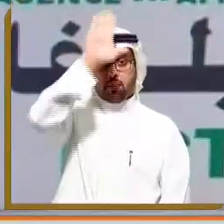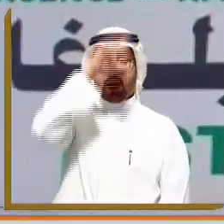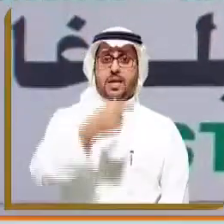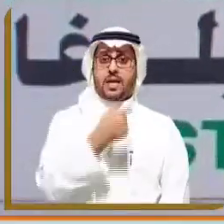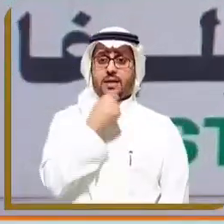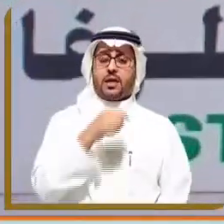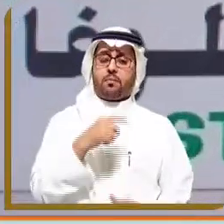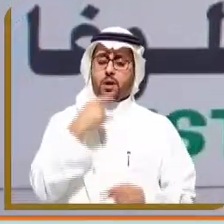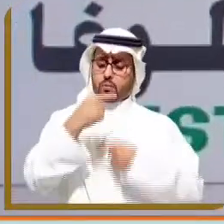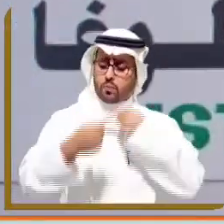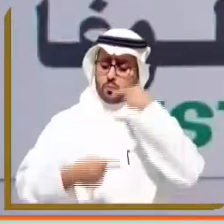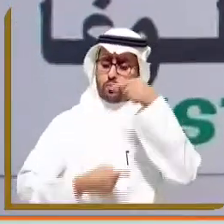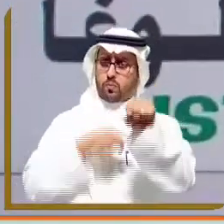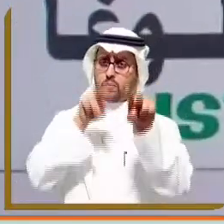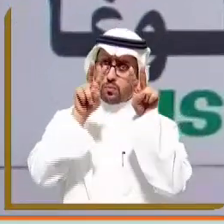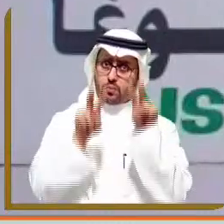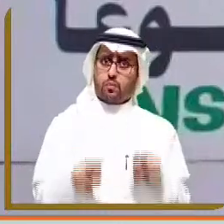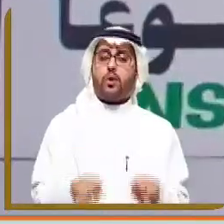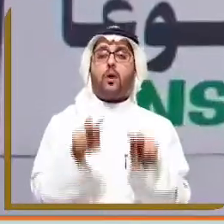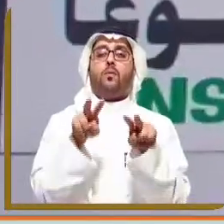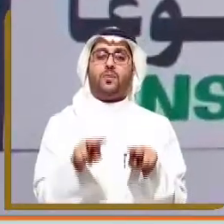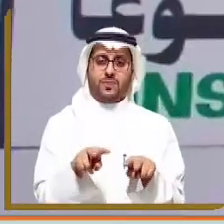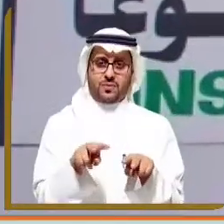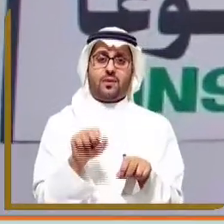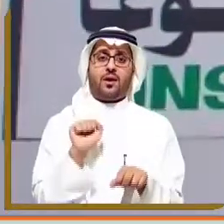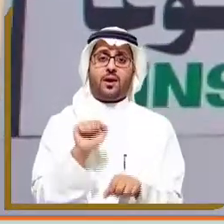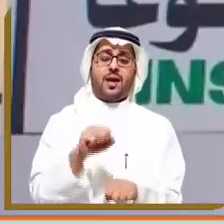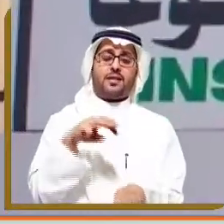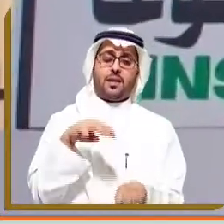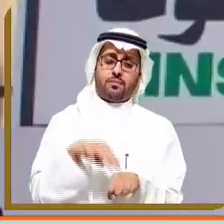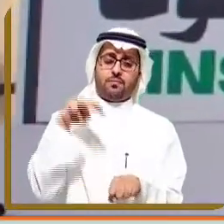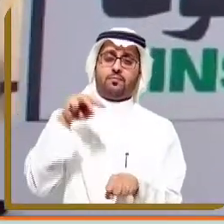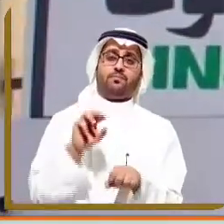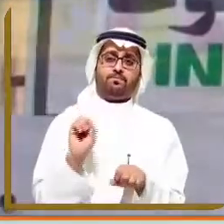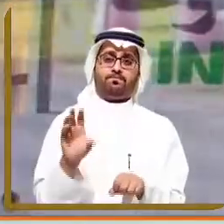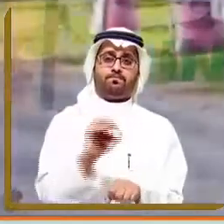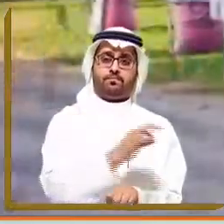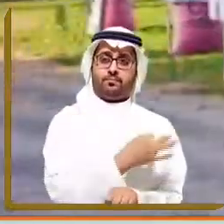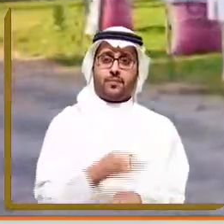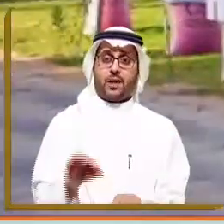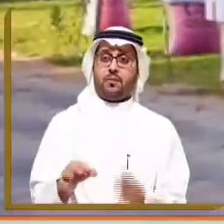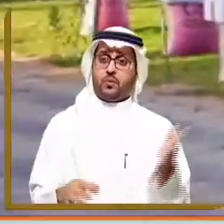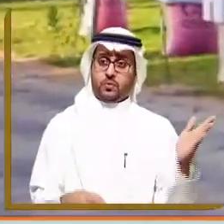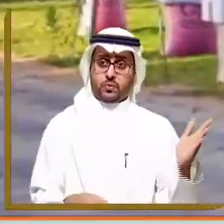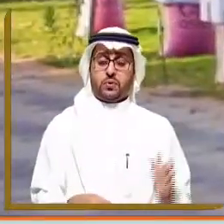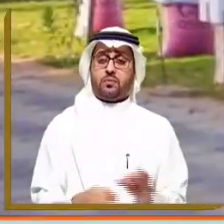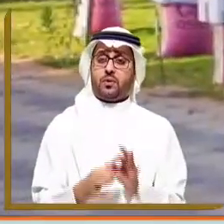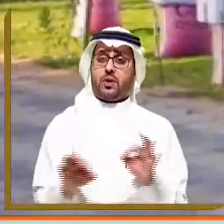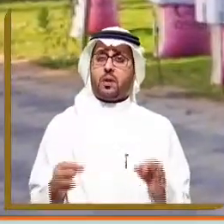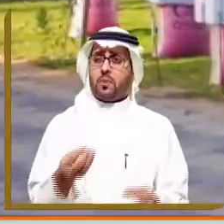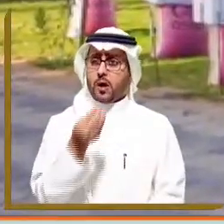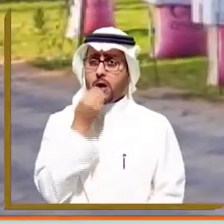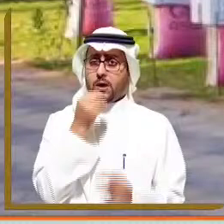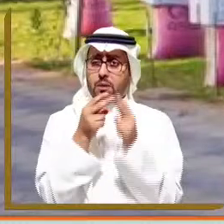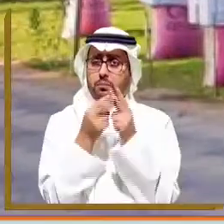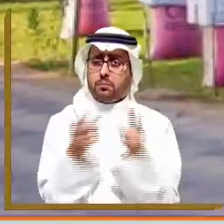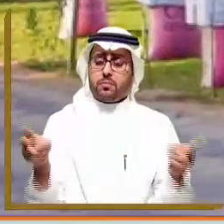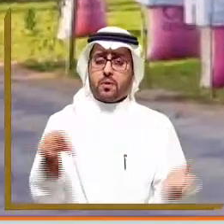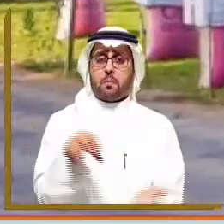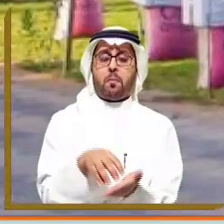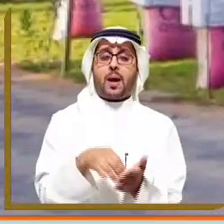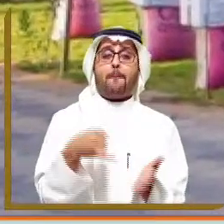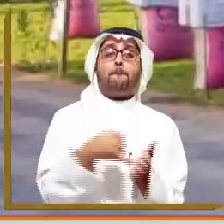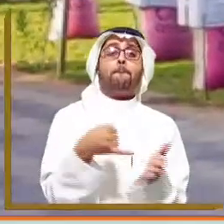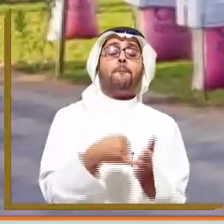وفق البروتوكولات الصحية المعتمدة للوقاية من فيروس كورونا. وجرى تسليم كمية السلال الغذائية بمقر